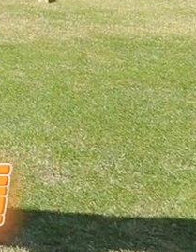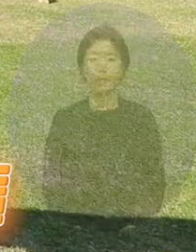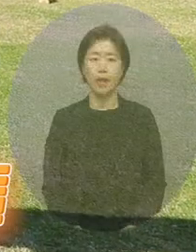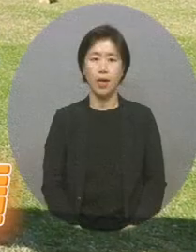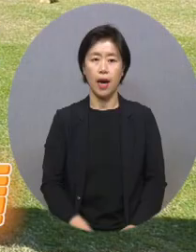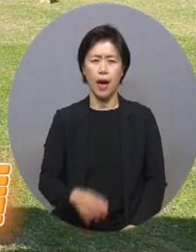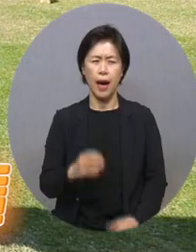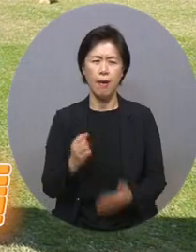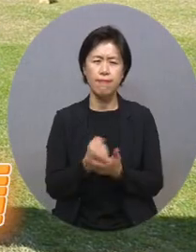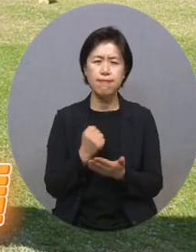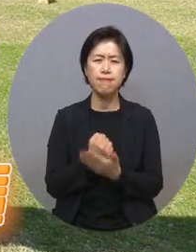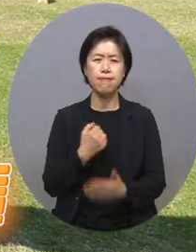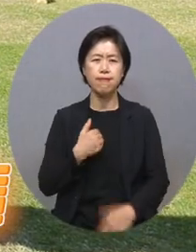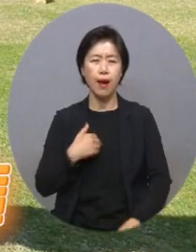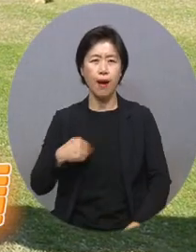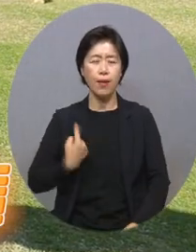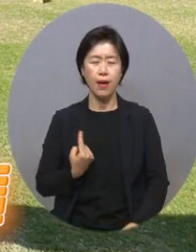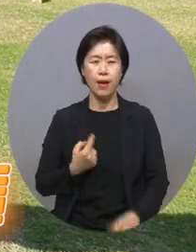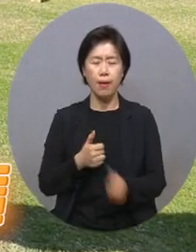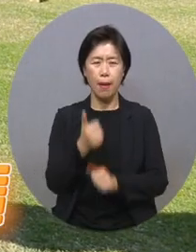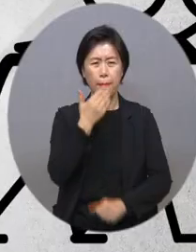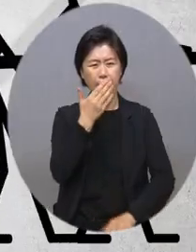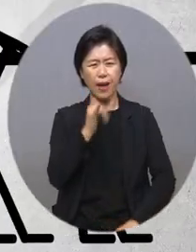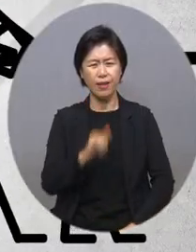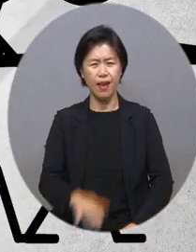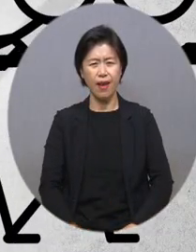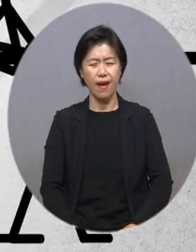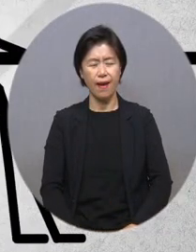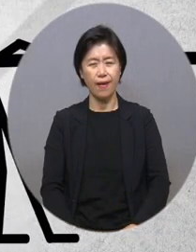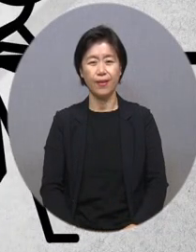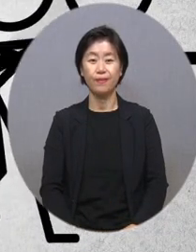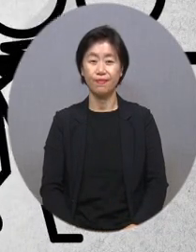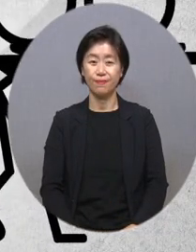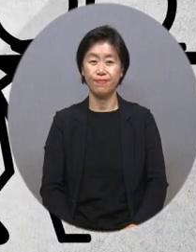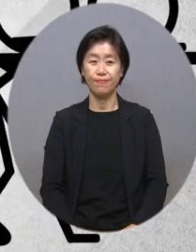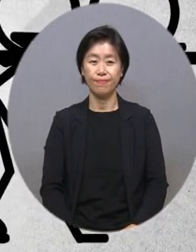독식할 수 있었는데. 아 나도 그거 넣었어야 되는데. 원래 넣는 건데.